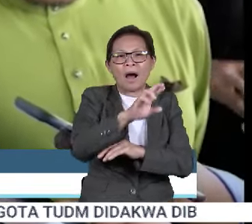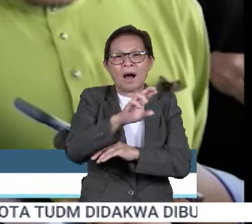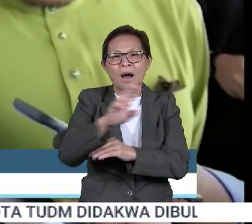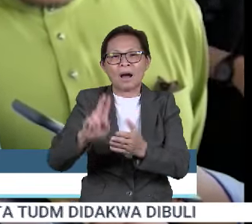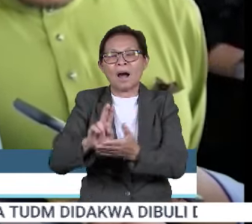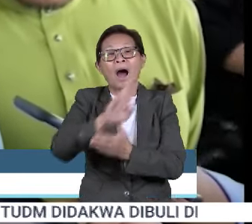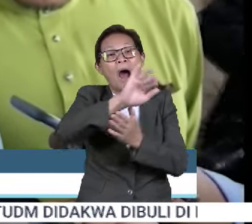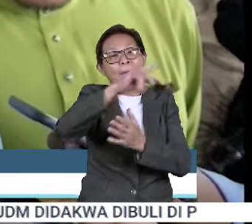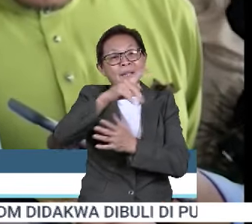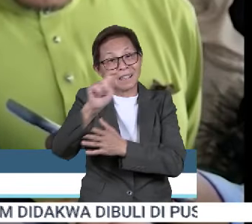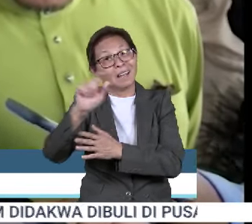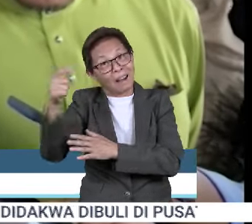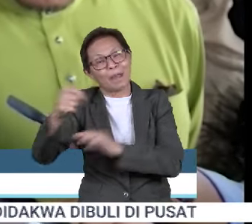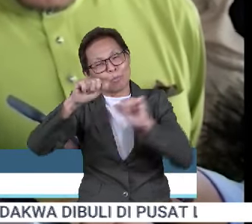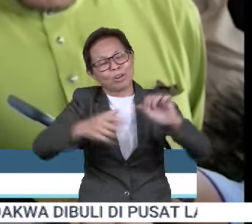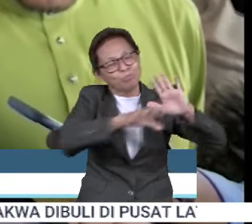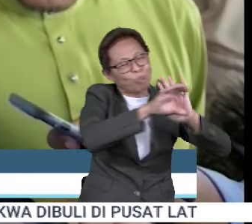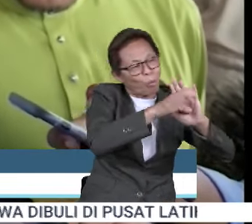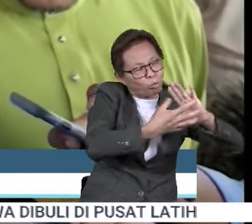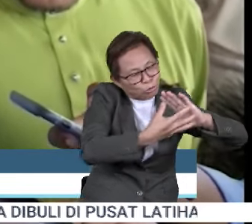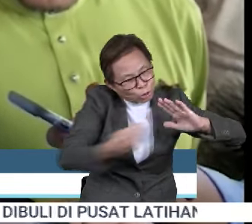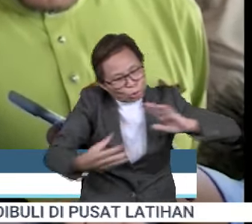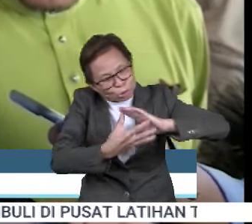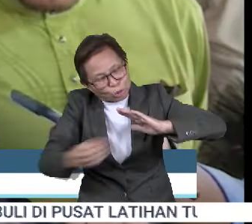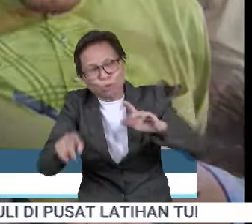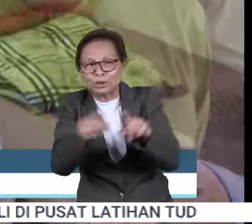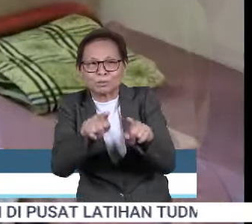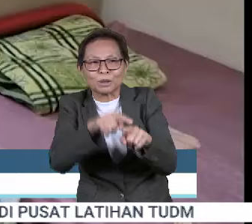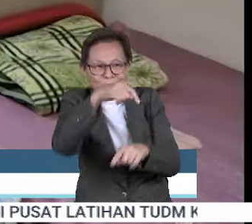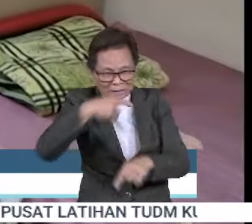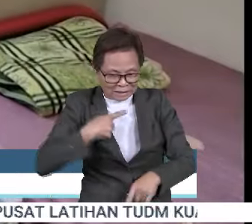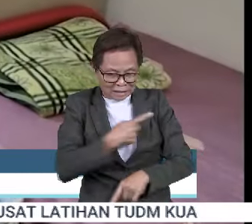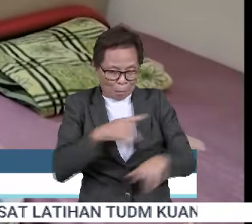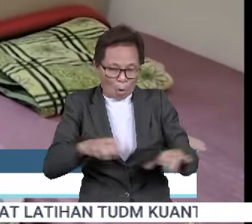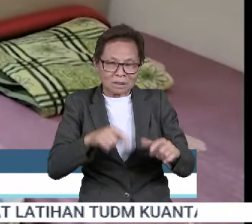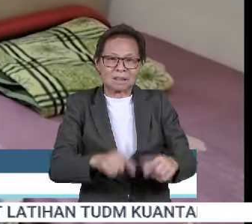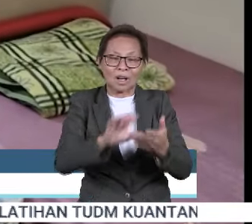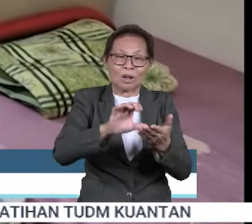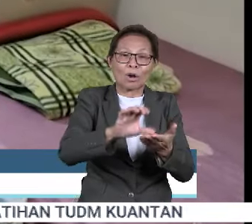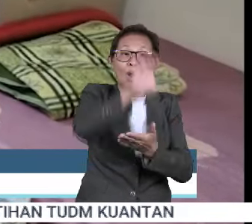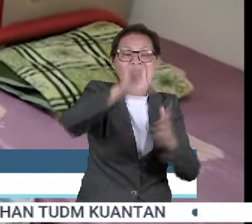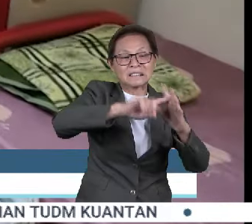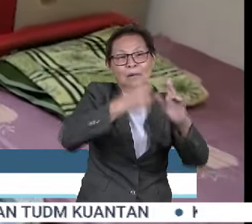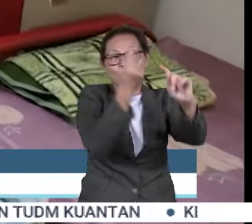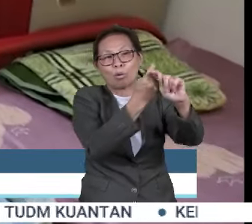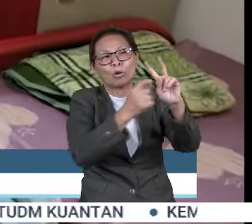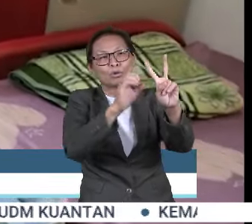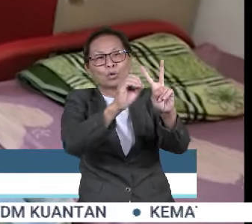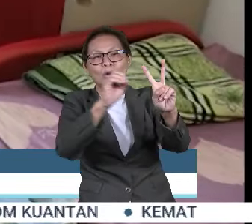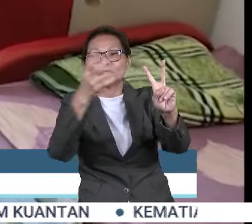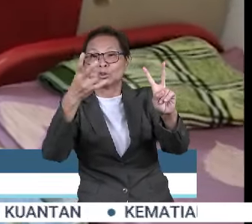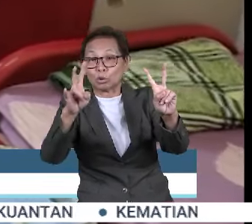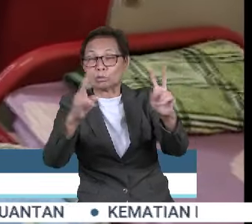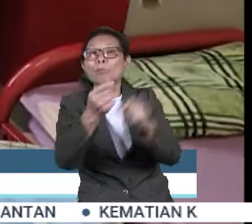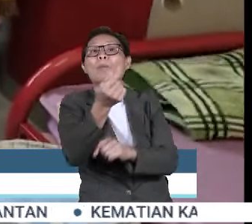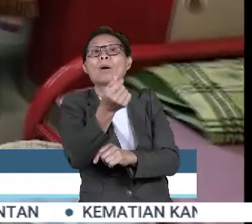boleh mencontohi apa yang telah dibuat oleh Universiti Malaysia Pahang ini. Kolej itu mula dibina pada 2017